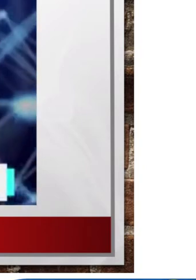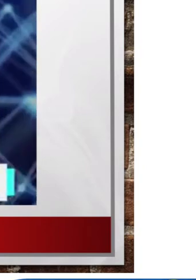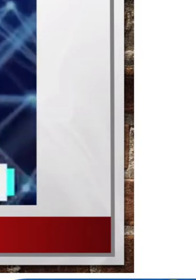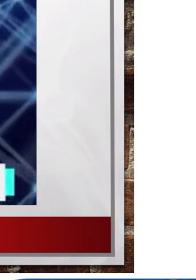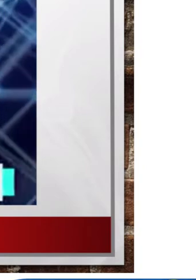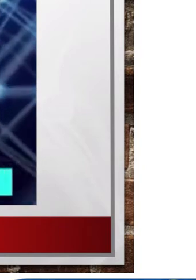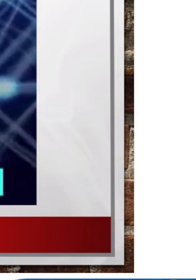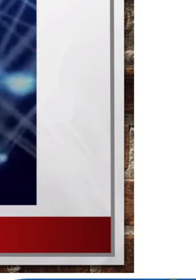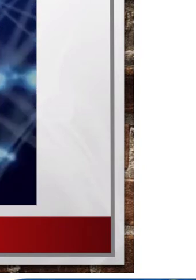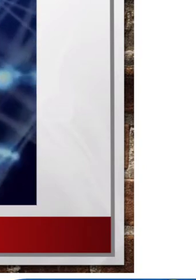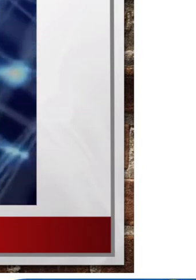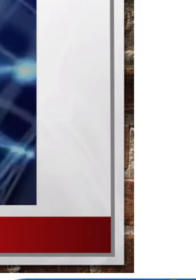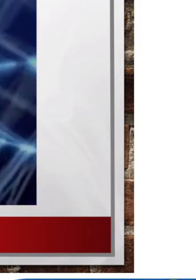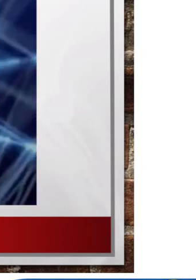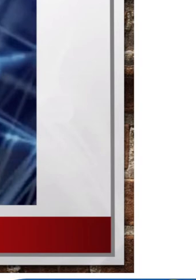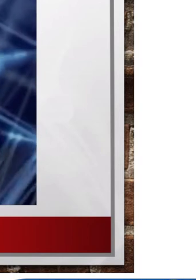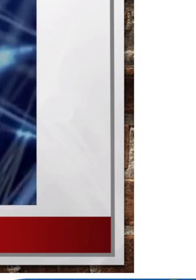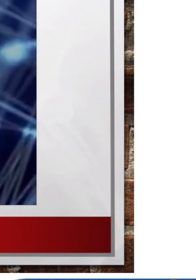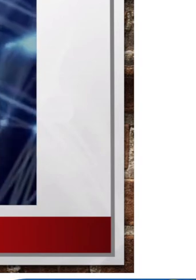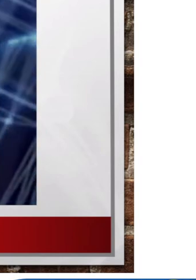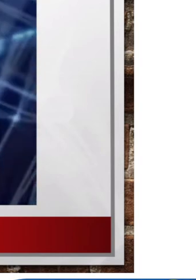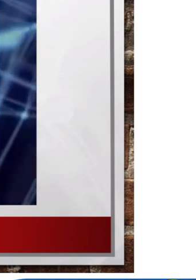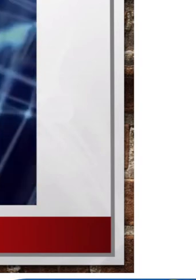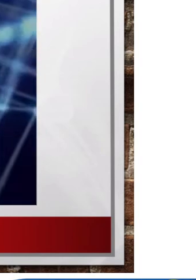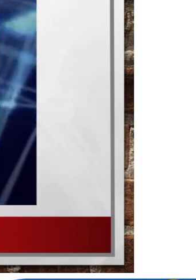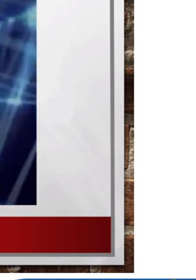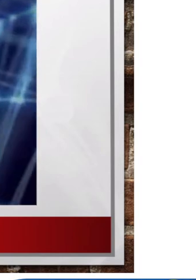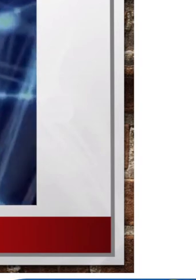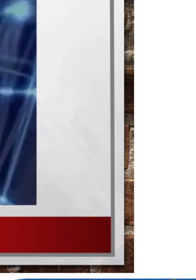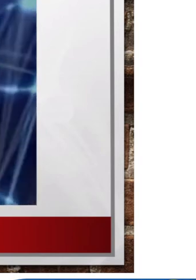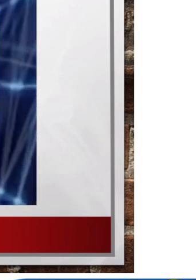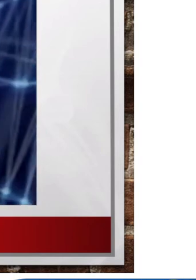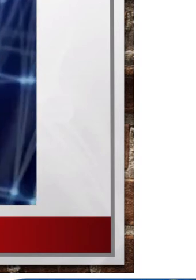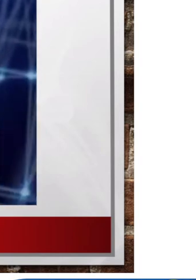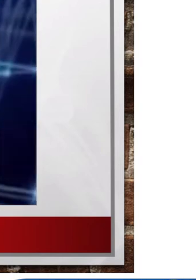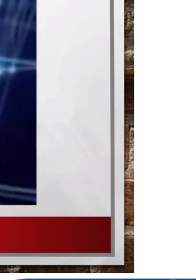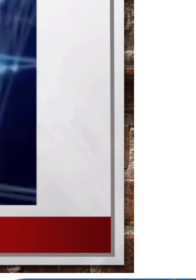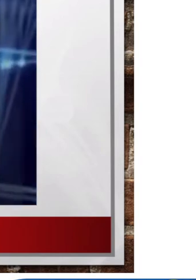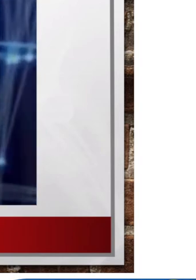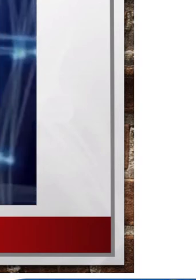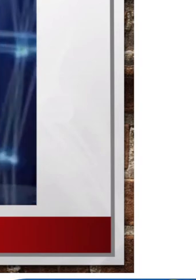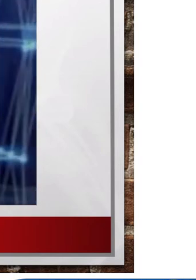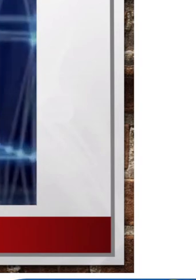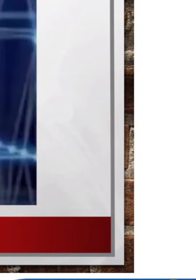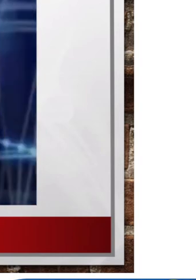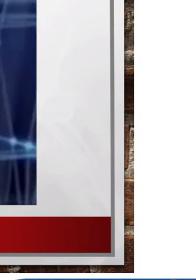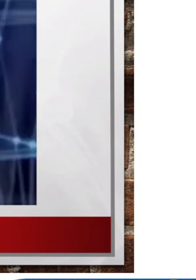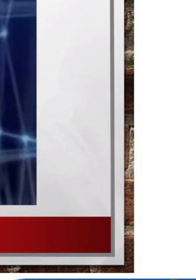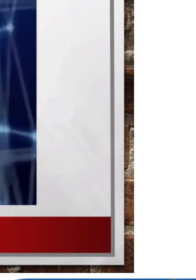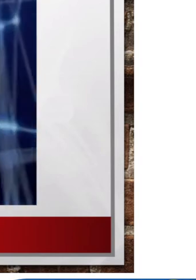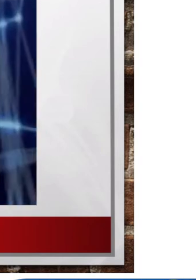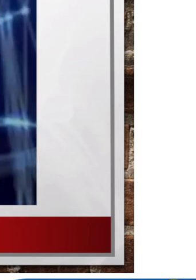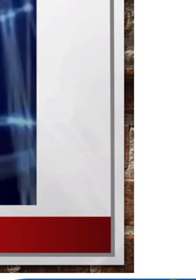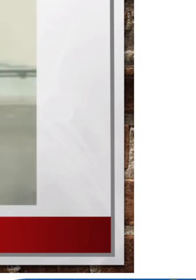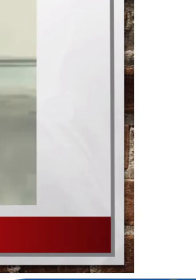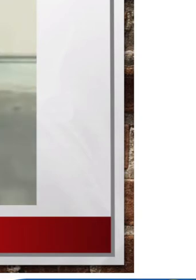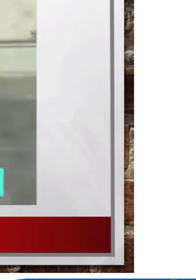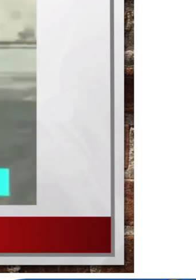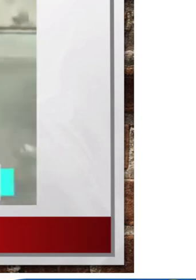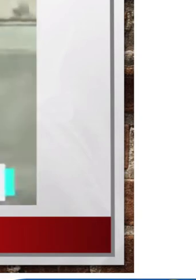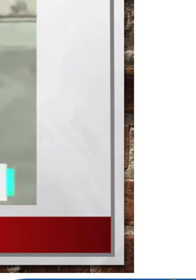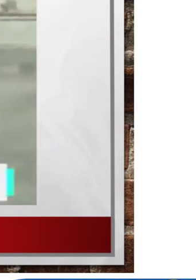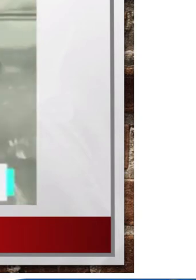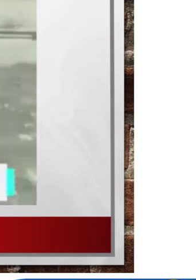natin kapag merong mga barko na nasa open sea at meron tayong tsunami warning, they should